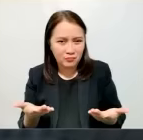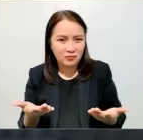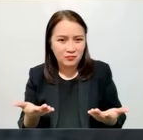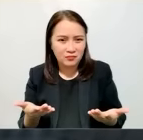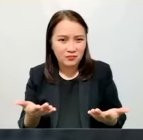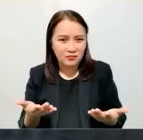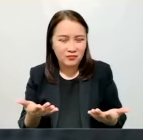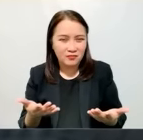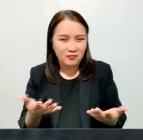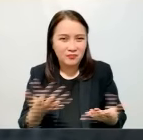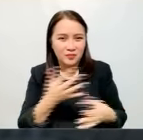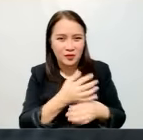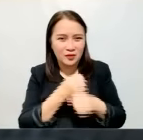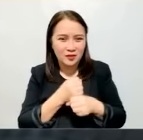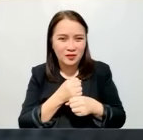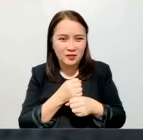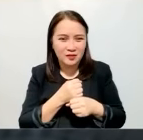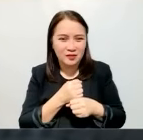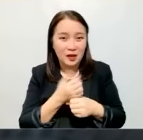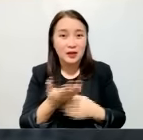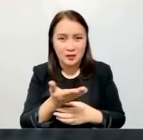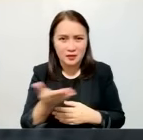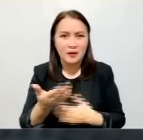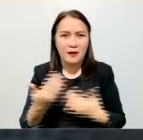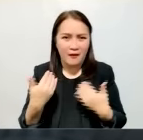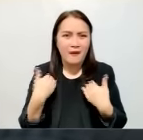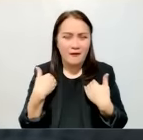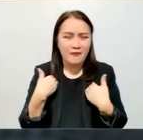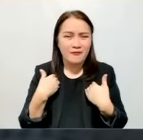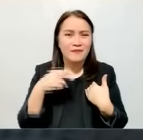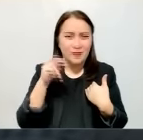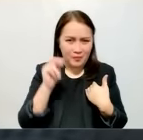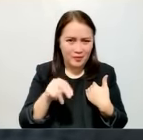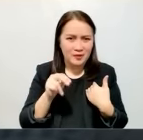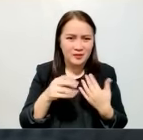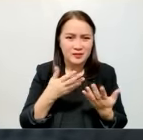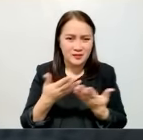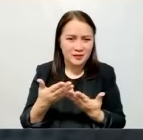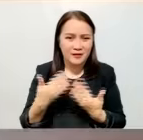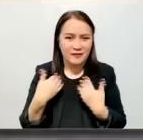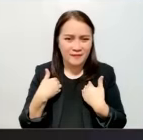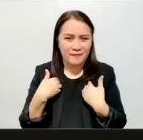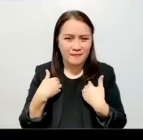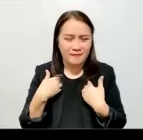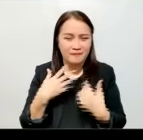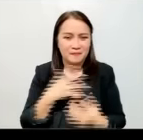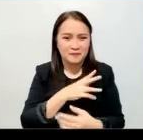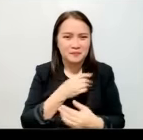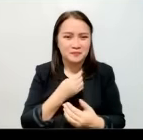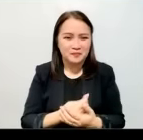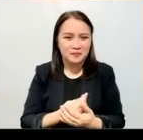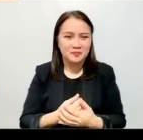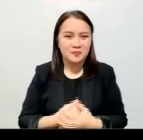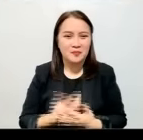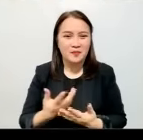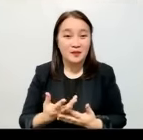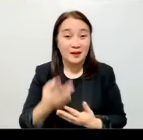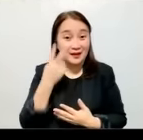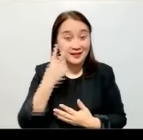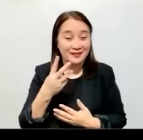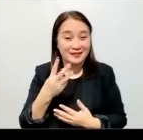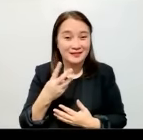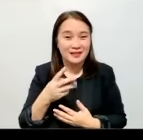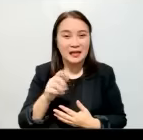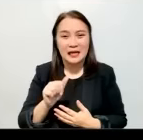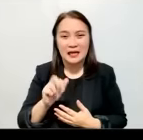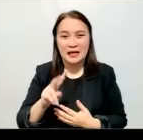Is one supposed to have absolute power? These are questions that the show raises. Mapapanood na ang Avatar The